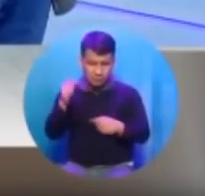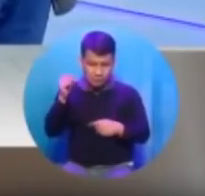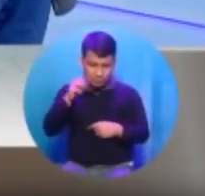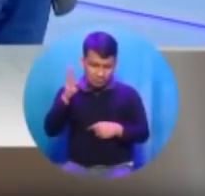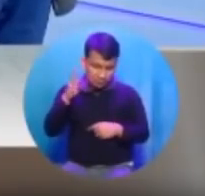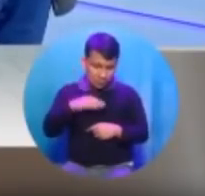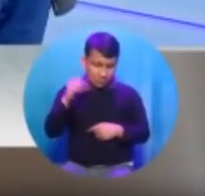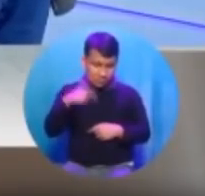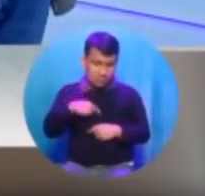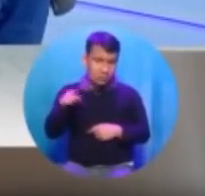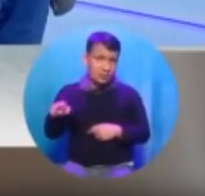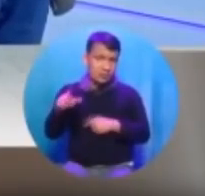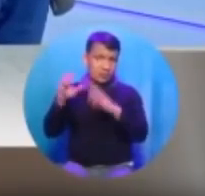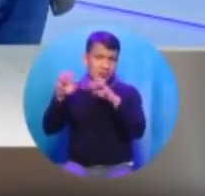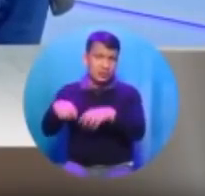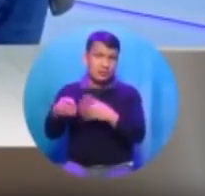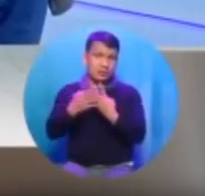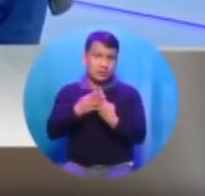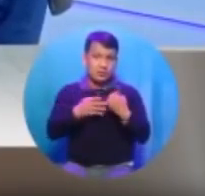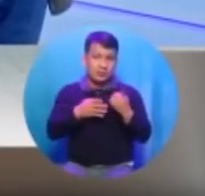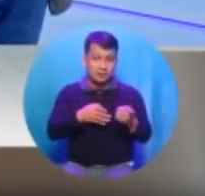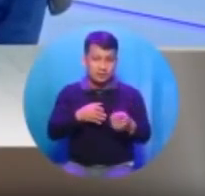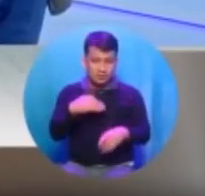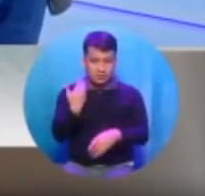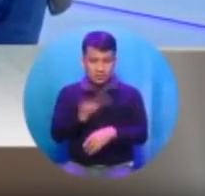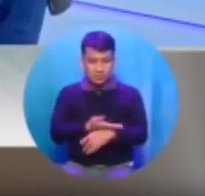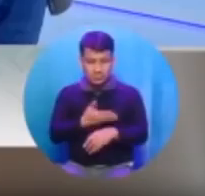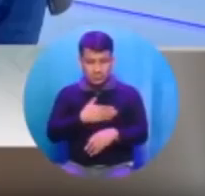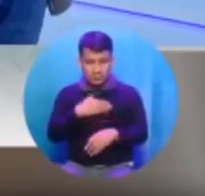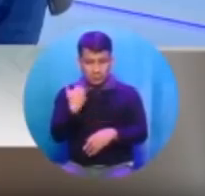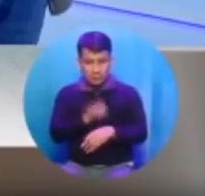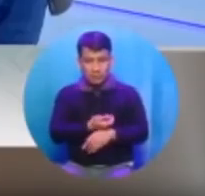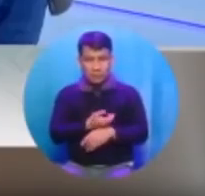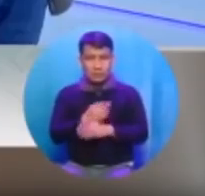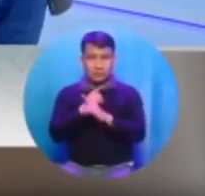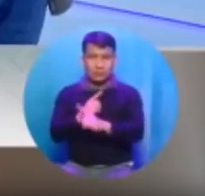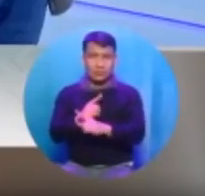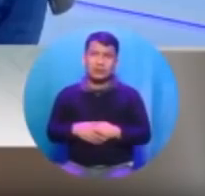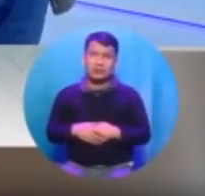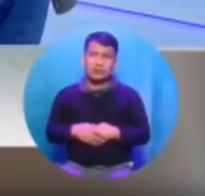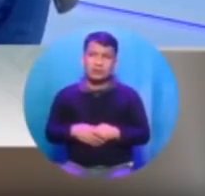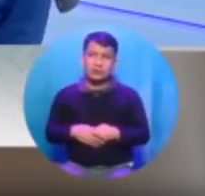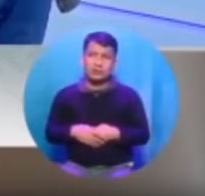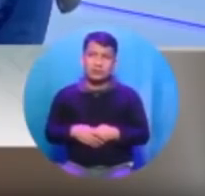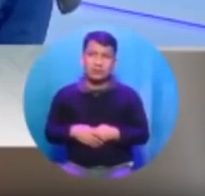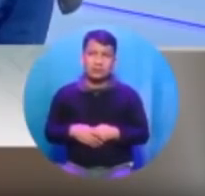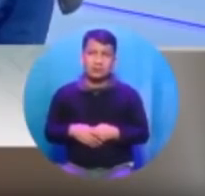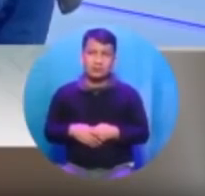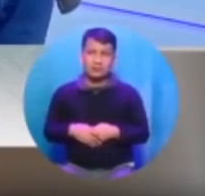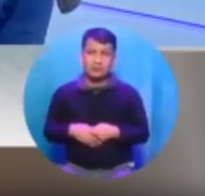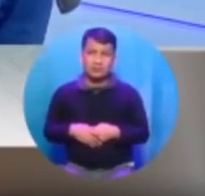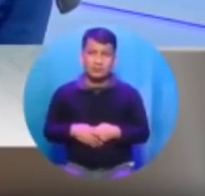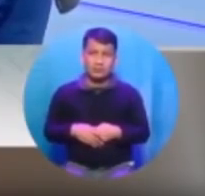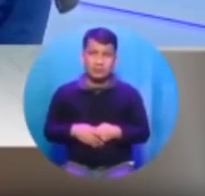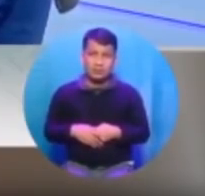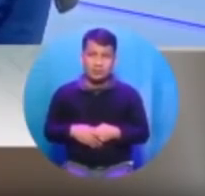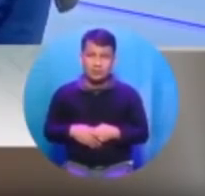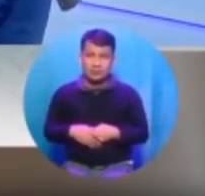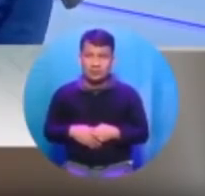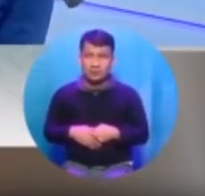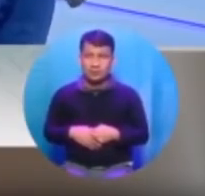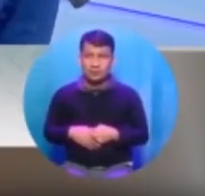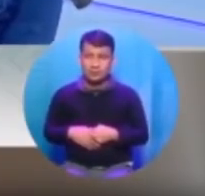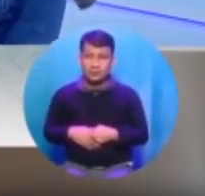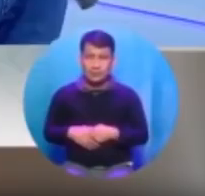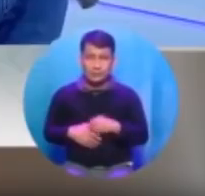kapatid ko na ipakulong ko daw. Pero yung anak ko, pinagtatanggol pa po niya. Ma'am, nasa inyo po yun. Call nyo po ito